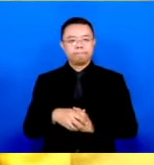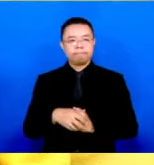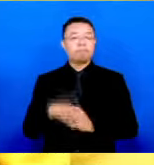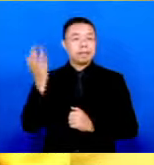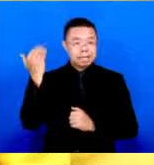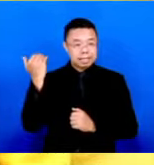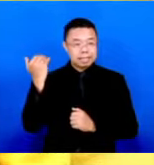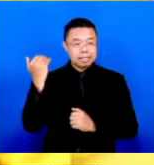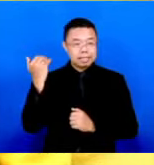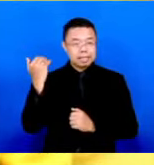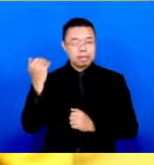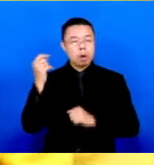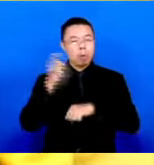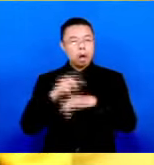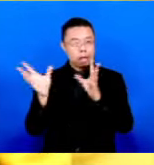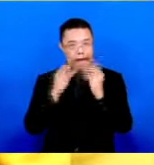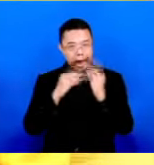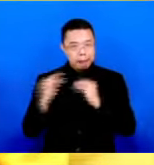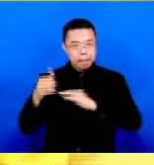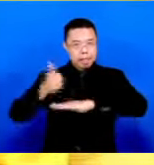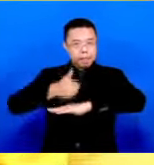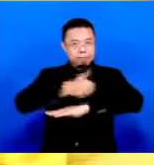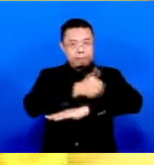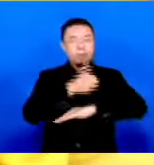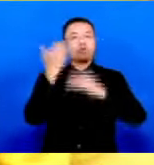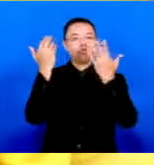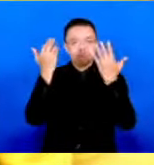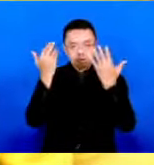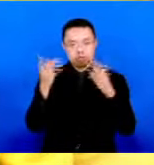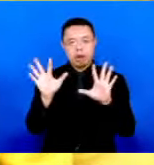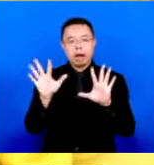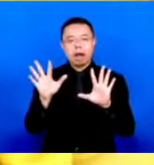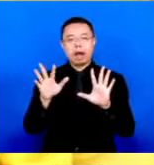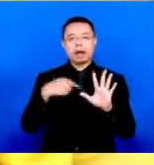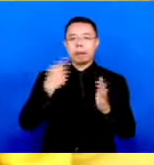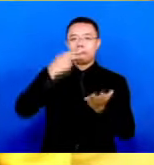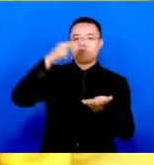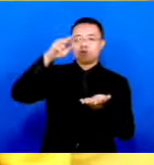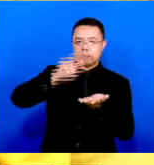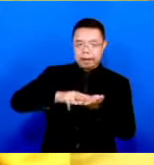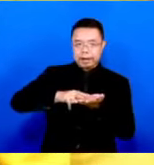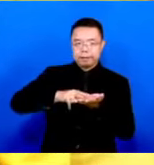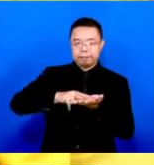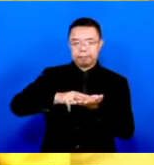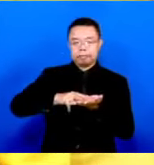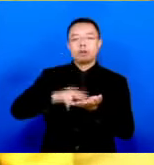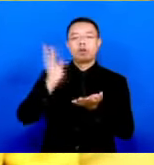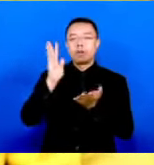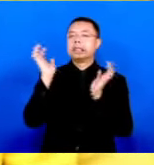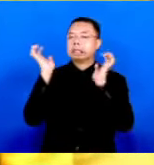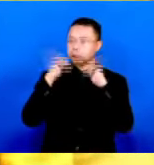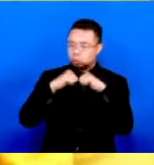Tadi di dalam rapat pleno sudah diputuskan, sudah